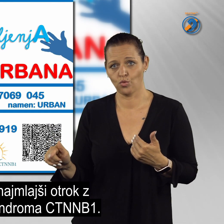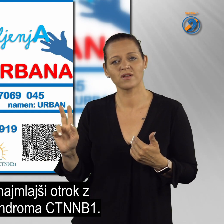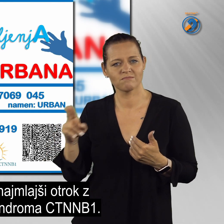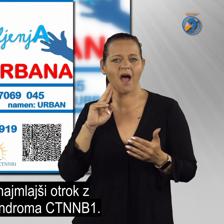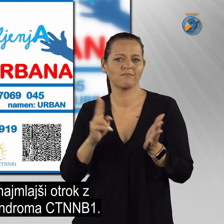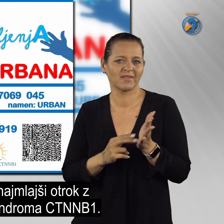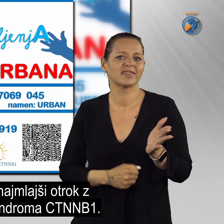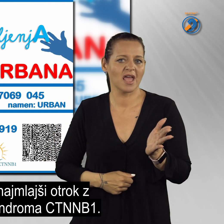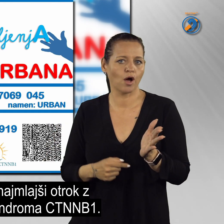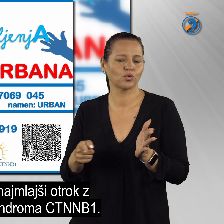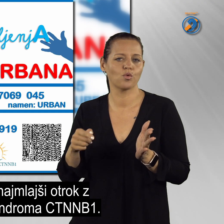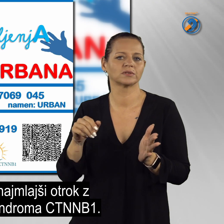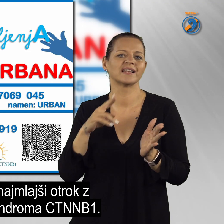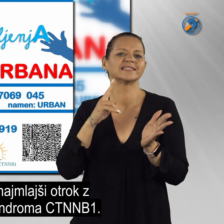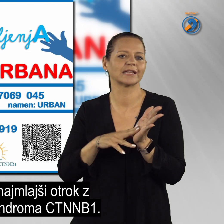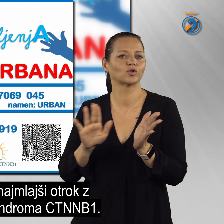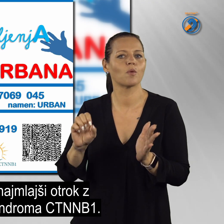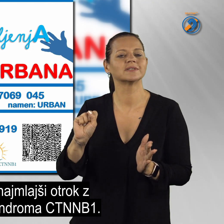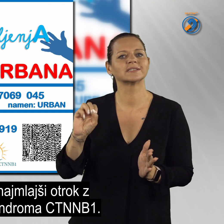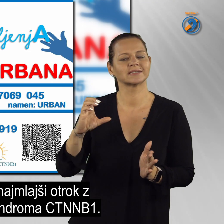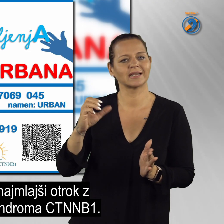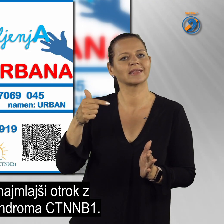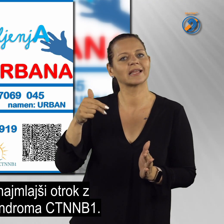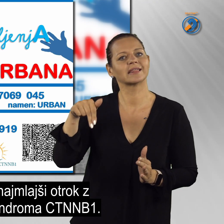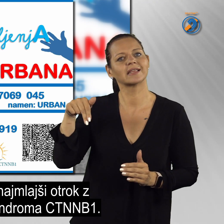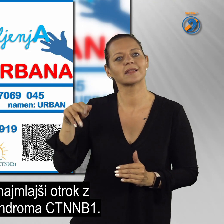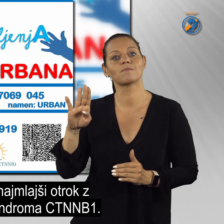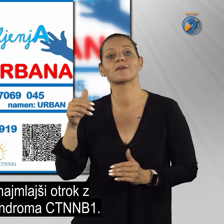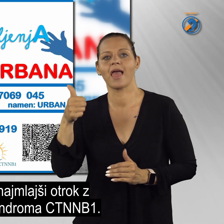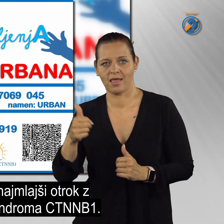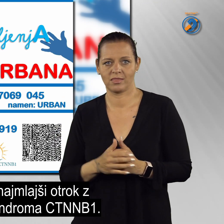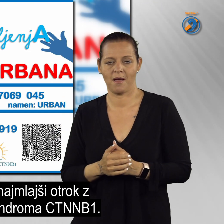z diagnozo sindroma CTNNB1.